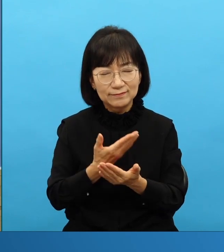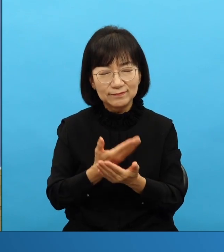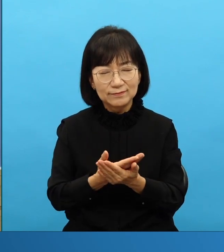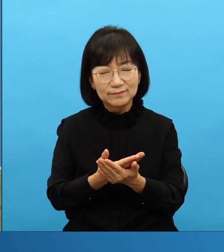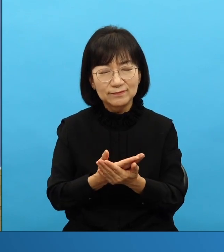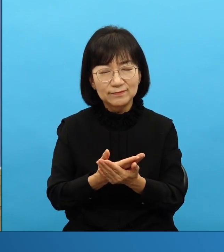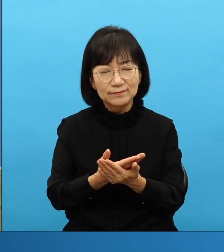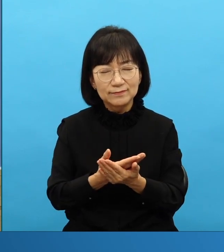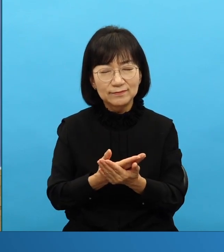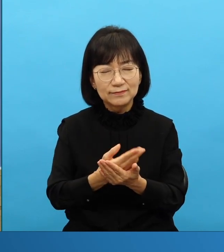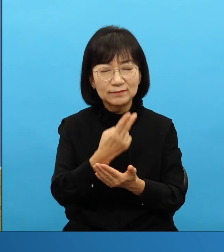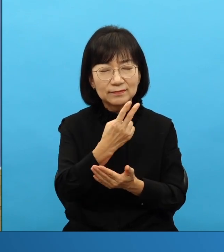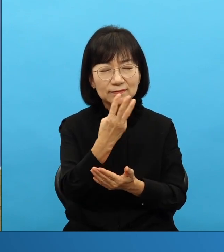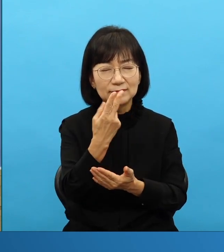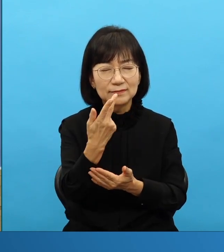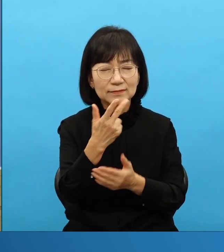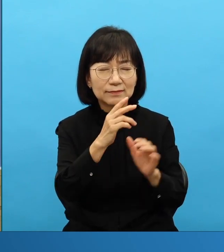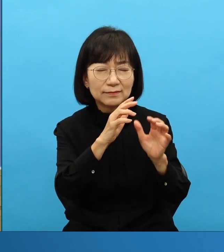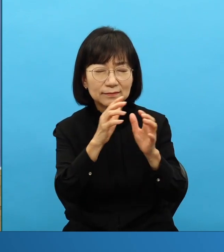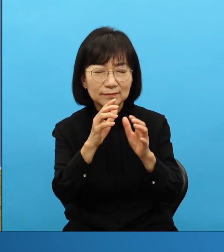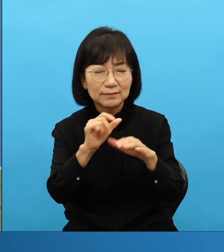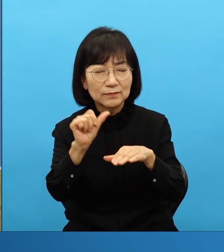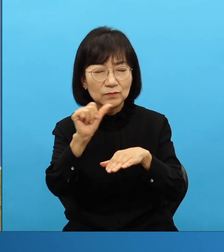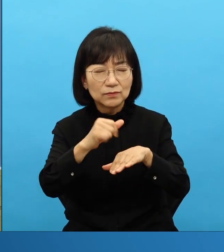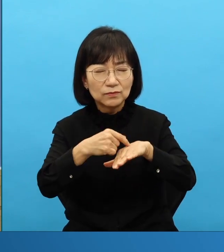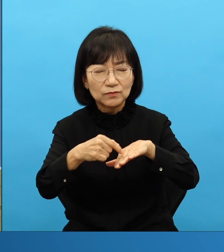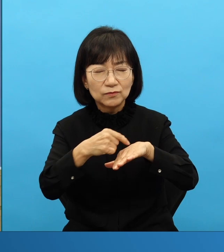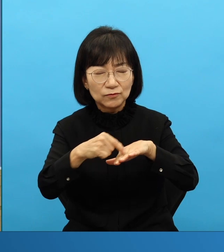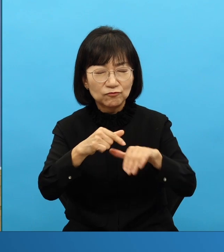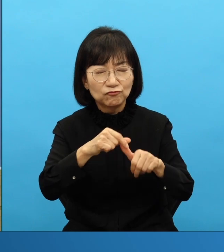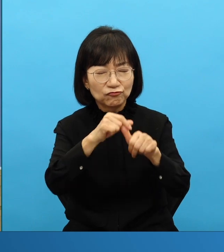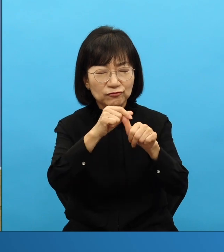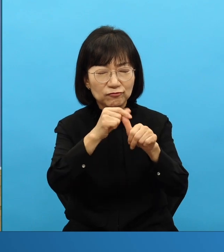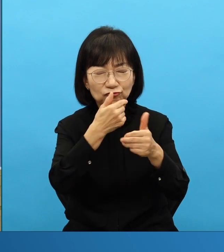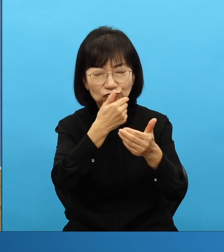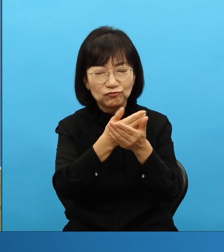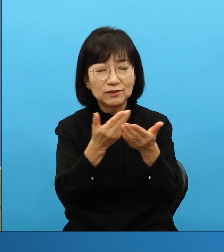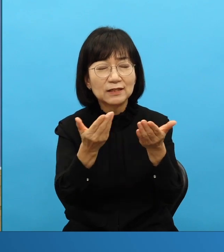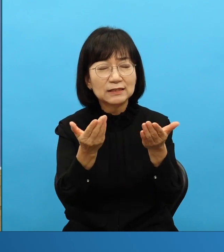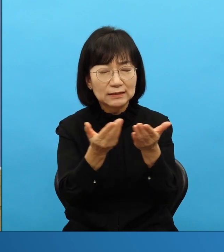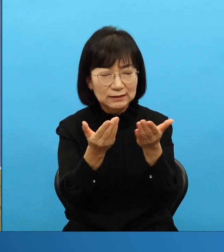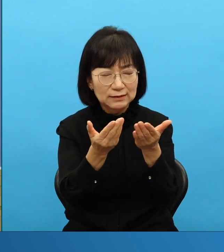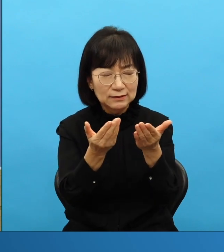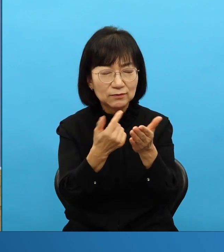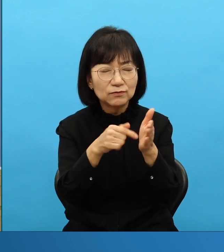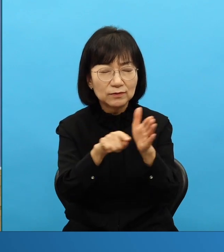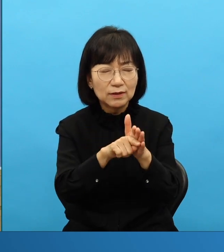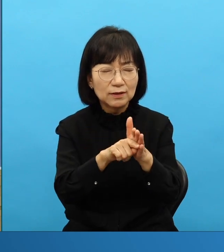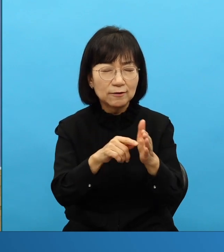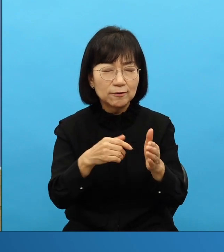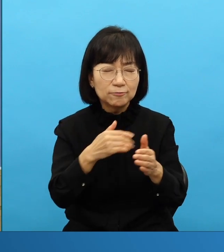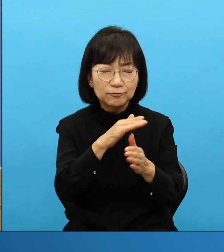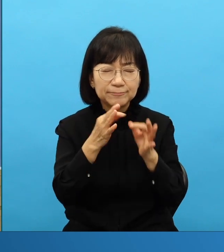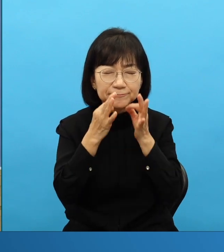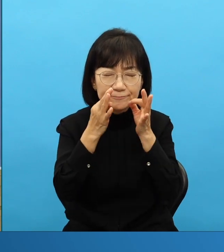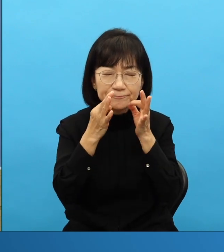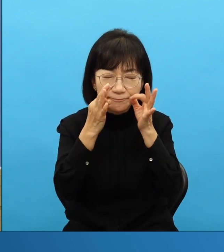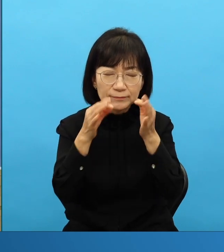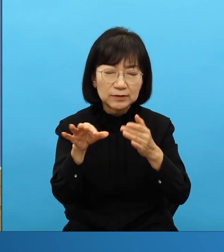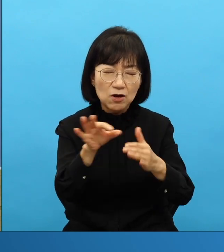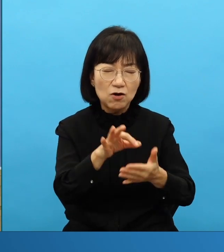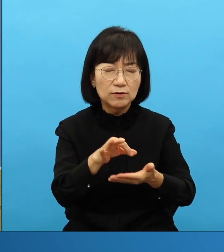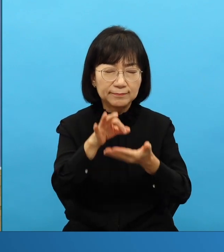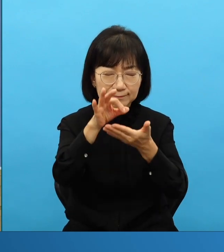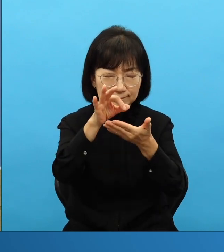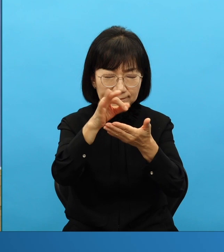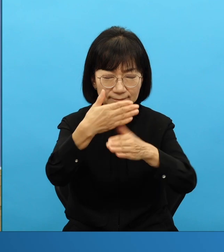in our lives every 237 day. 나라 5천 종족 살리는 소중한 일에 우리의 마음을 들여 예물 드리게 하심을 감사합니다. Thank you for allowing us to give our heart